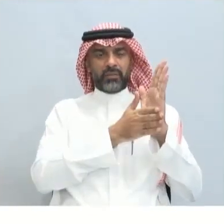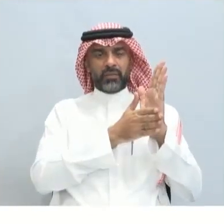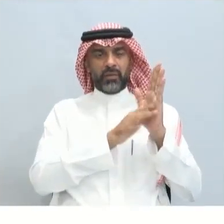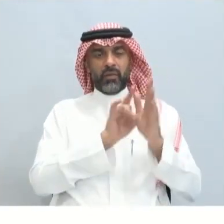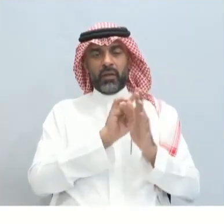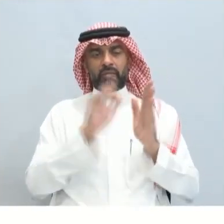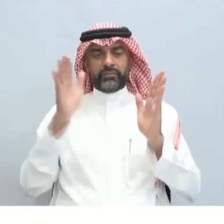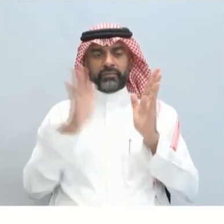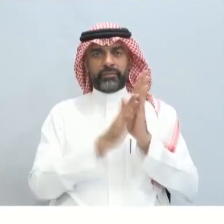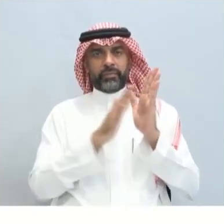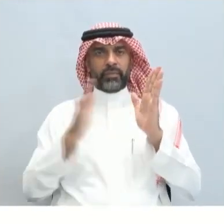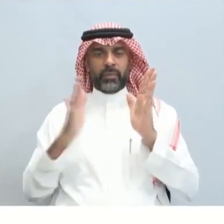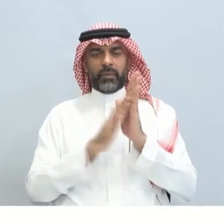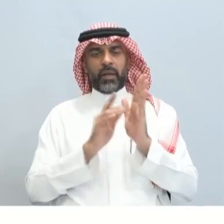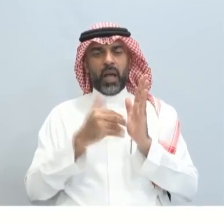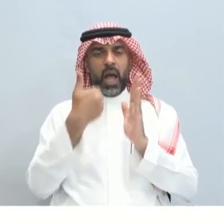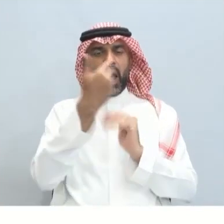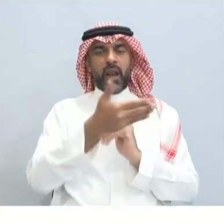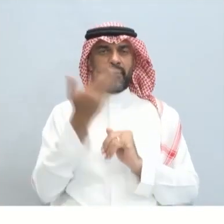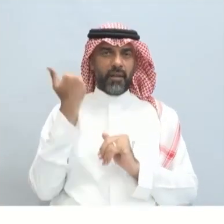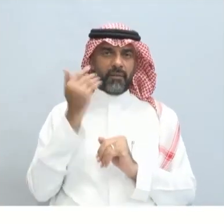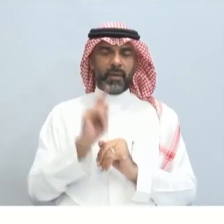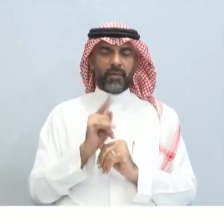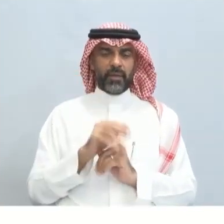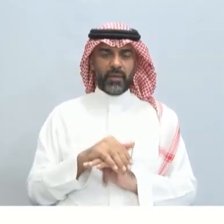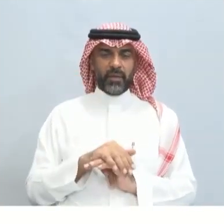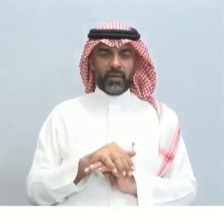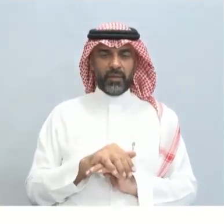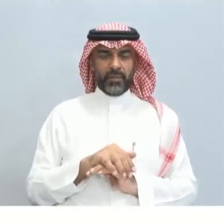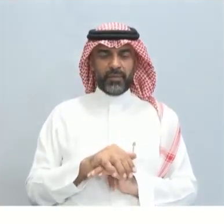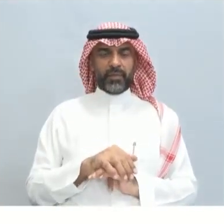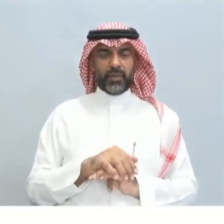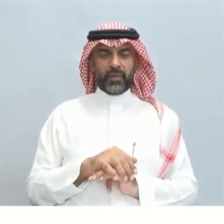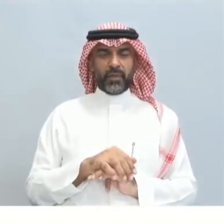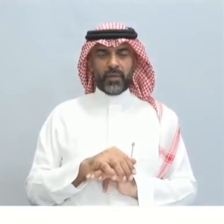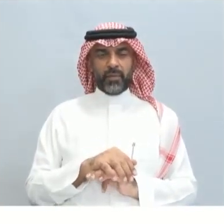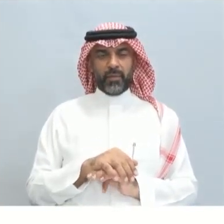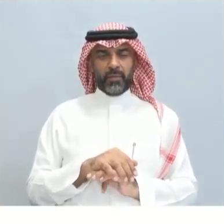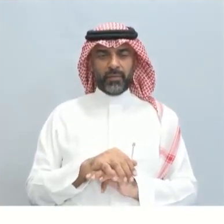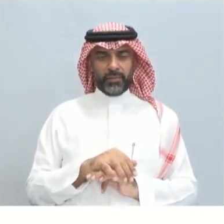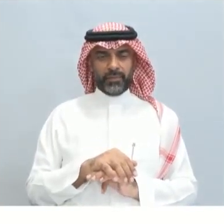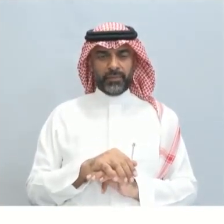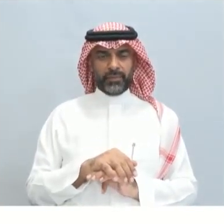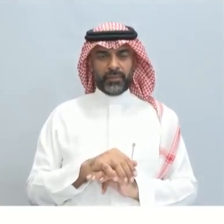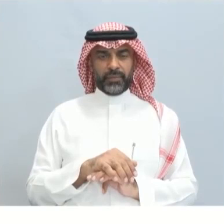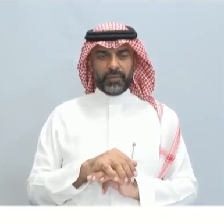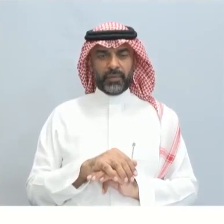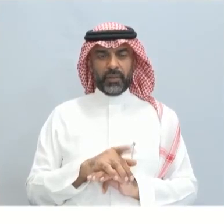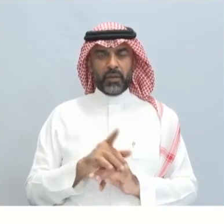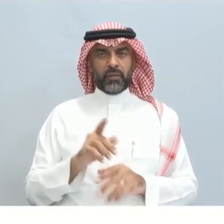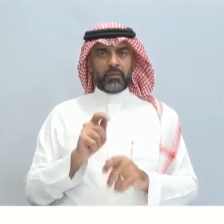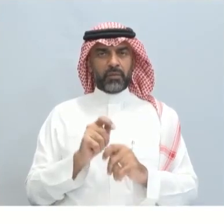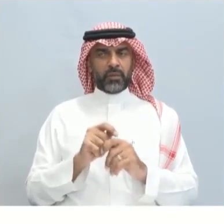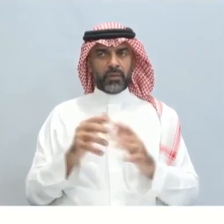الموجه الى الخلف نعم سينعكس معظمها اذا ينعكس معظمها عندما ينتج